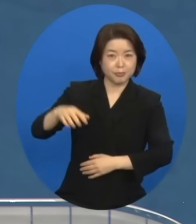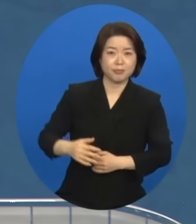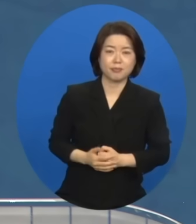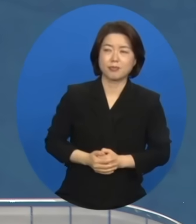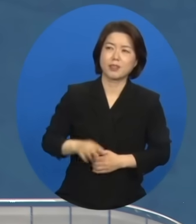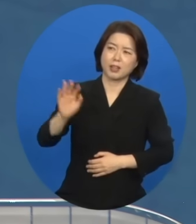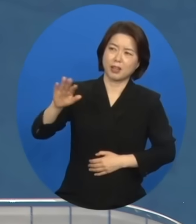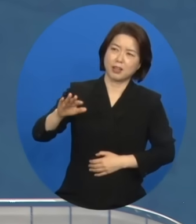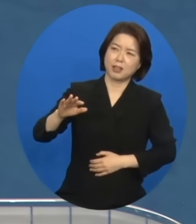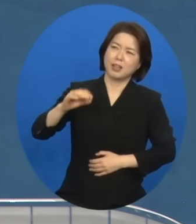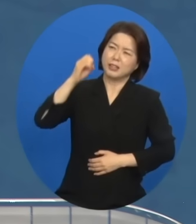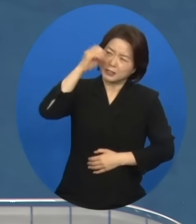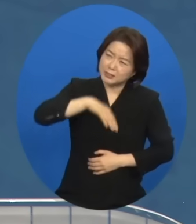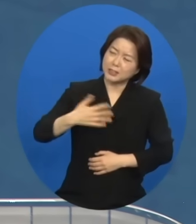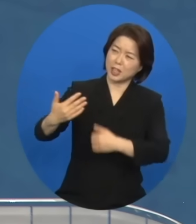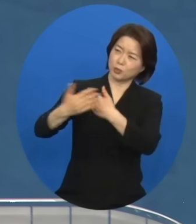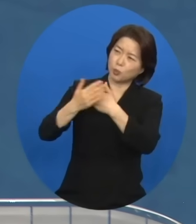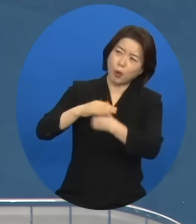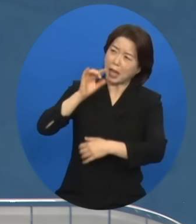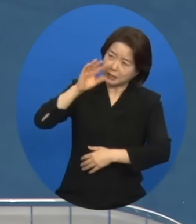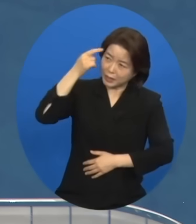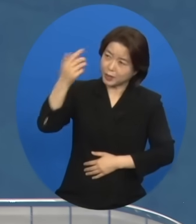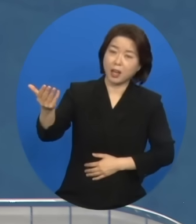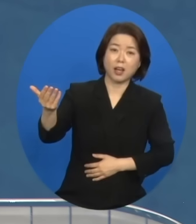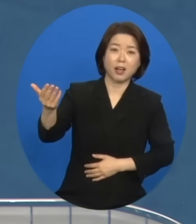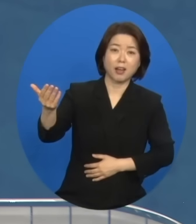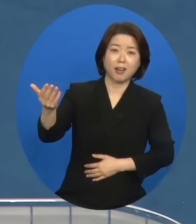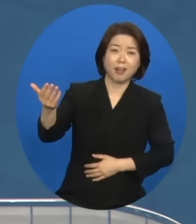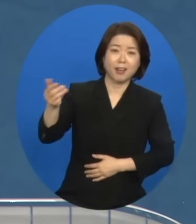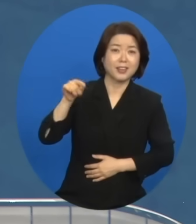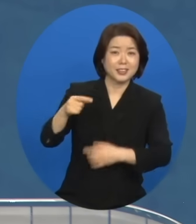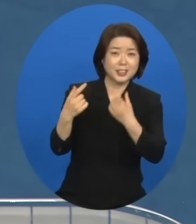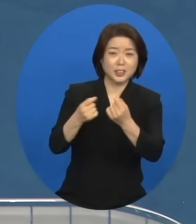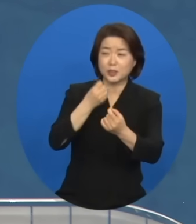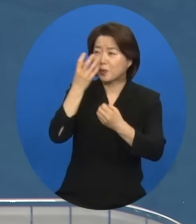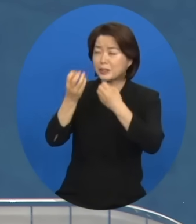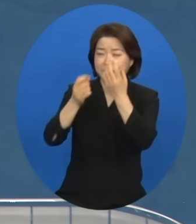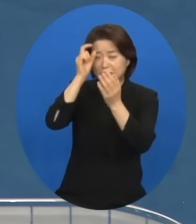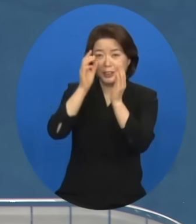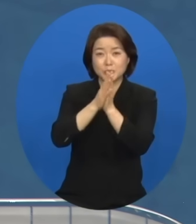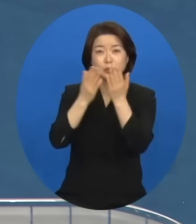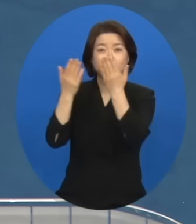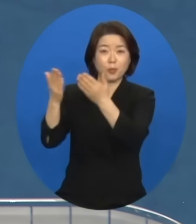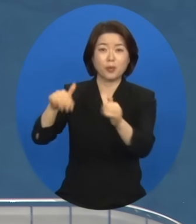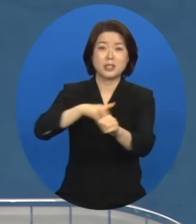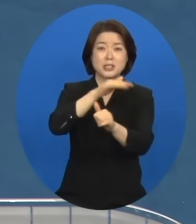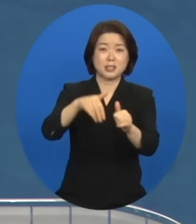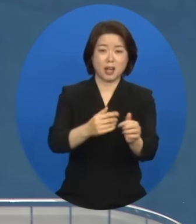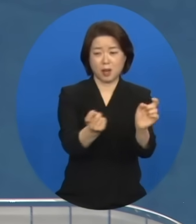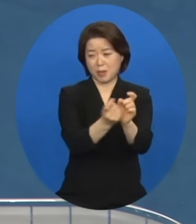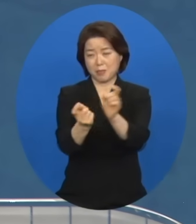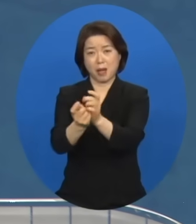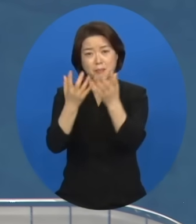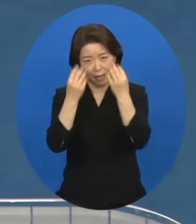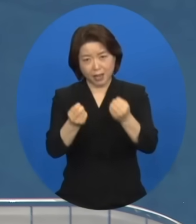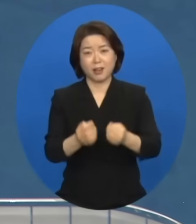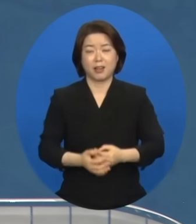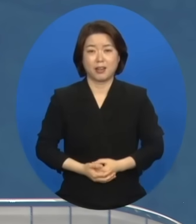하나님 그저 도와주시면 안 될까요? 그런 기도가 나올 상황도 많습니다.